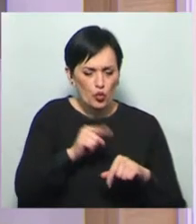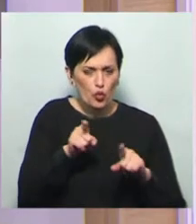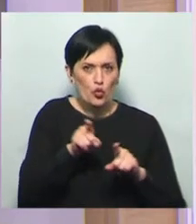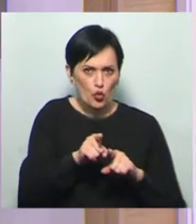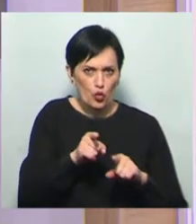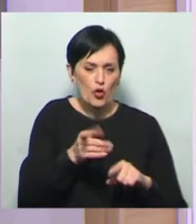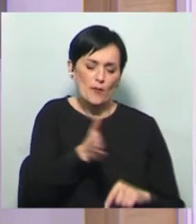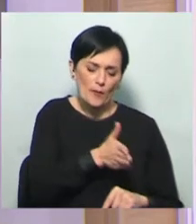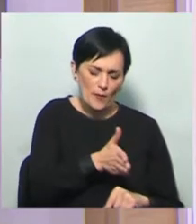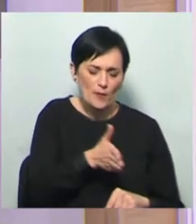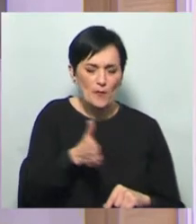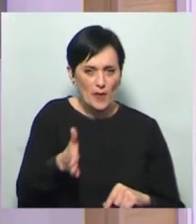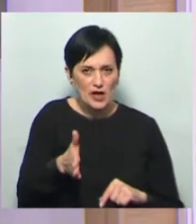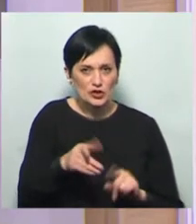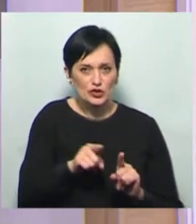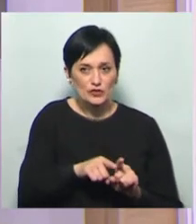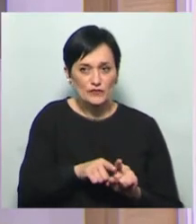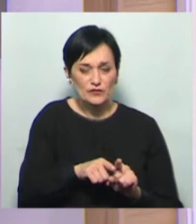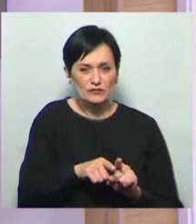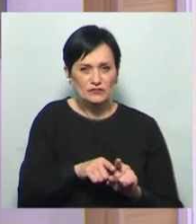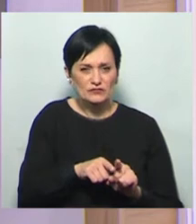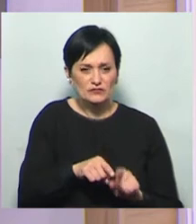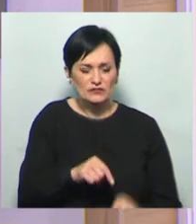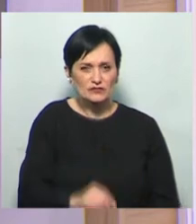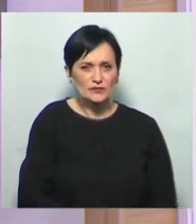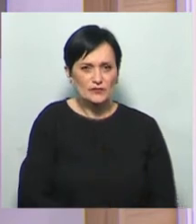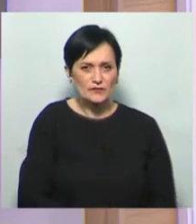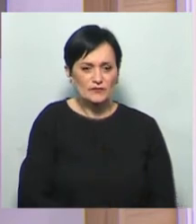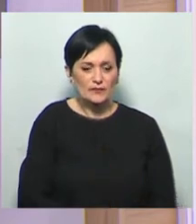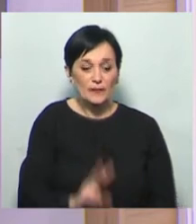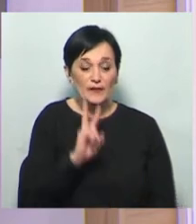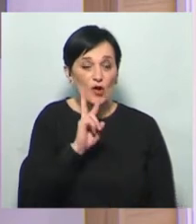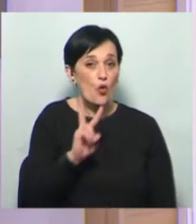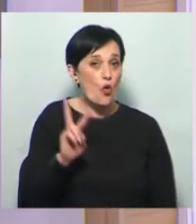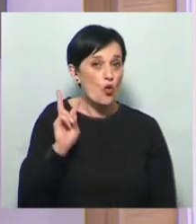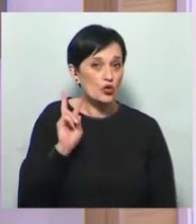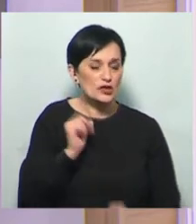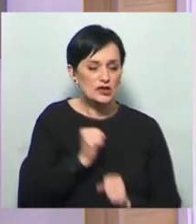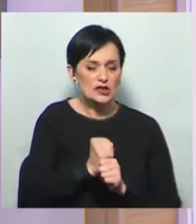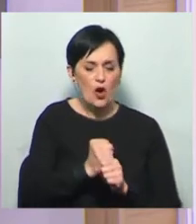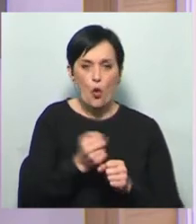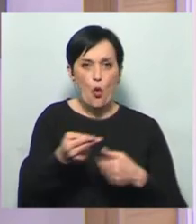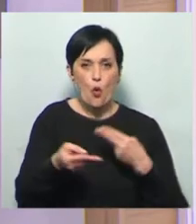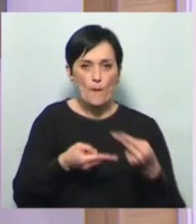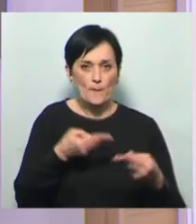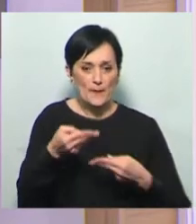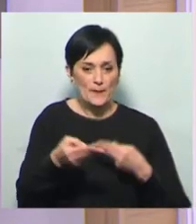და მარჯვენა ფეხზეც, ანუ და ორი წლის წინ გავიკეთე ოპერაცია.